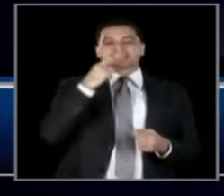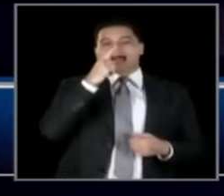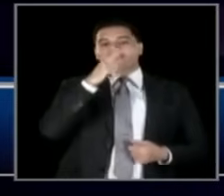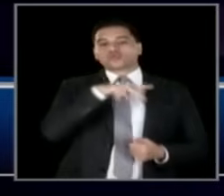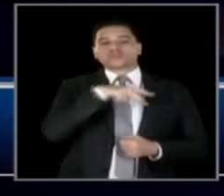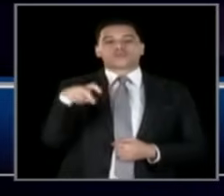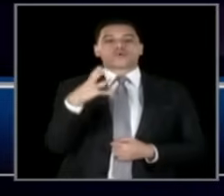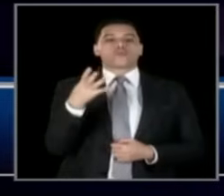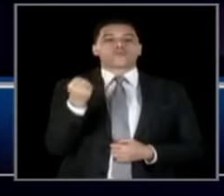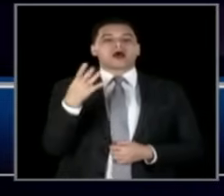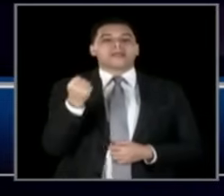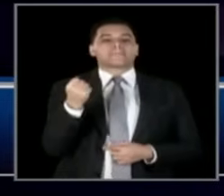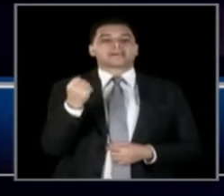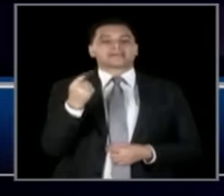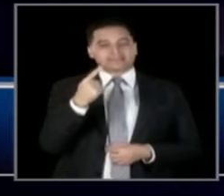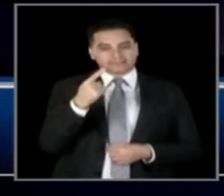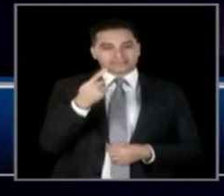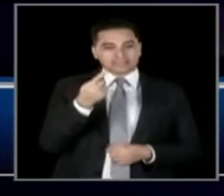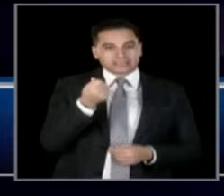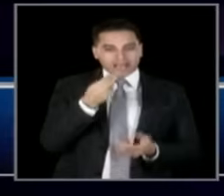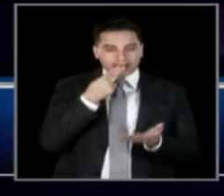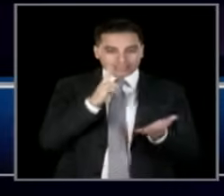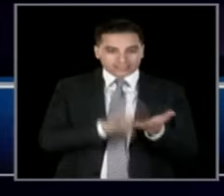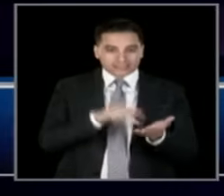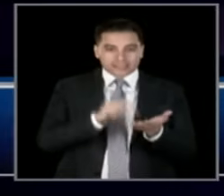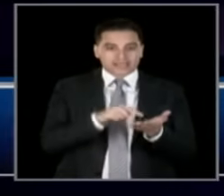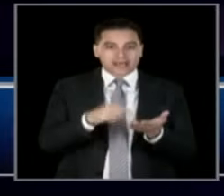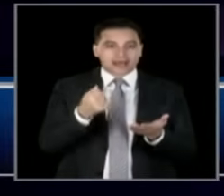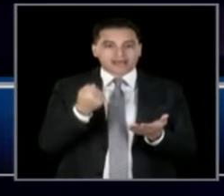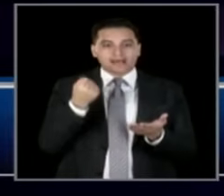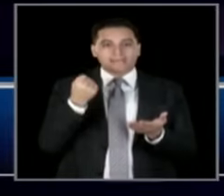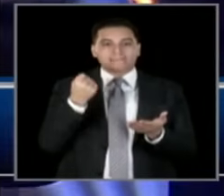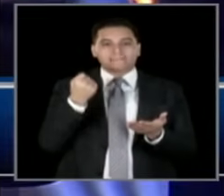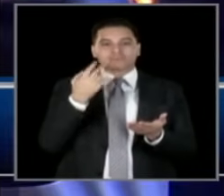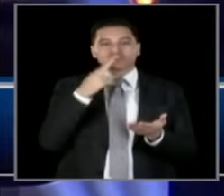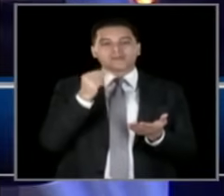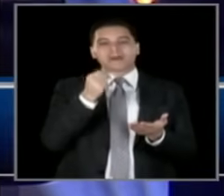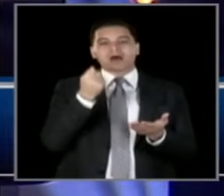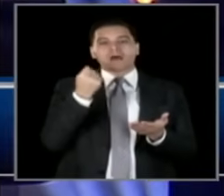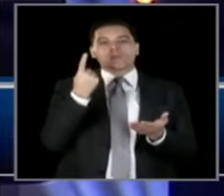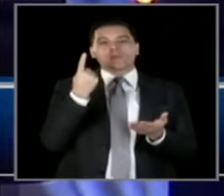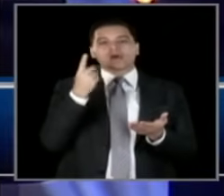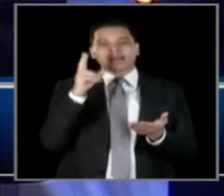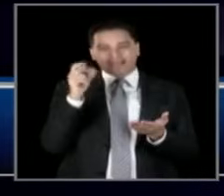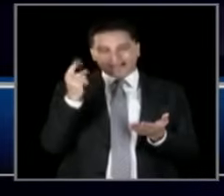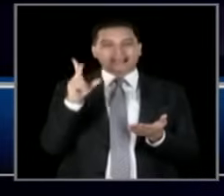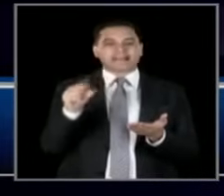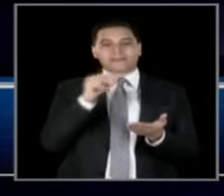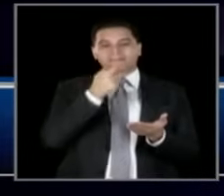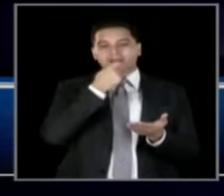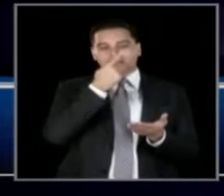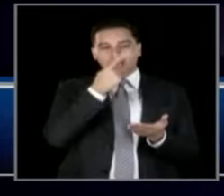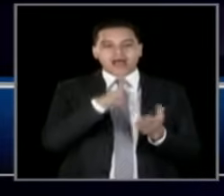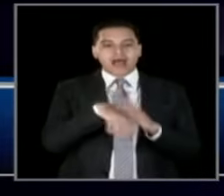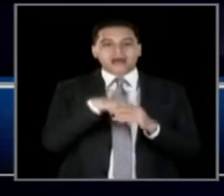1840 كان سعر الطابع ده بنس واحد. اتطرح